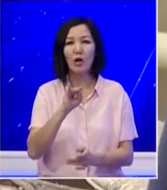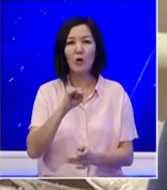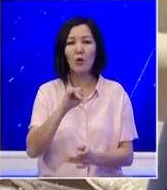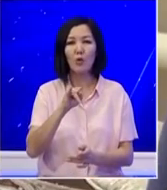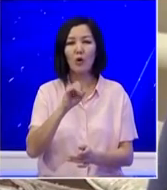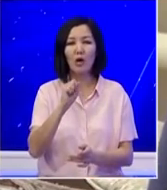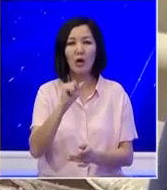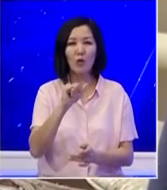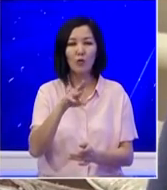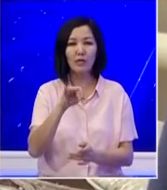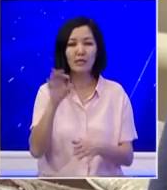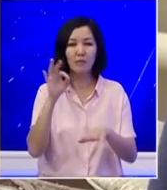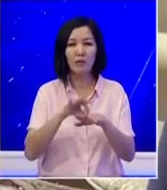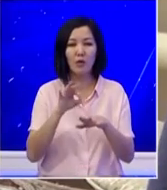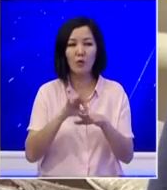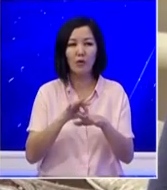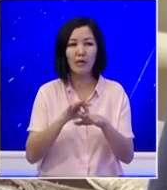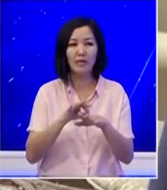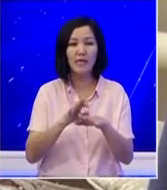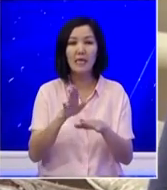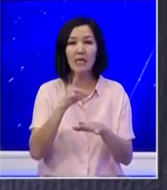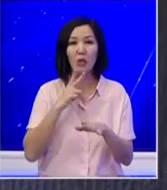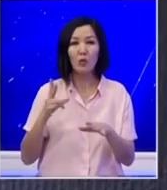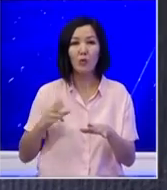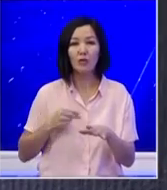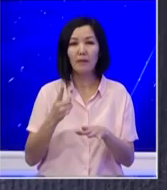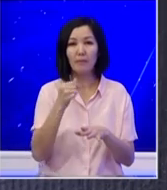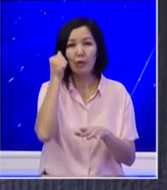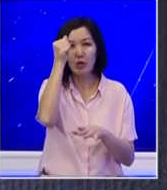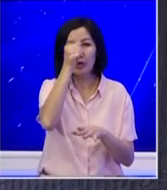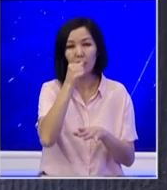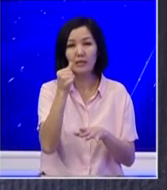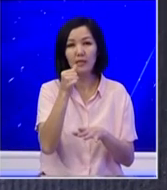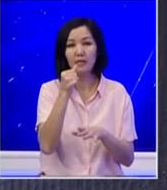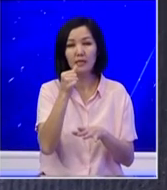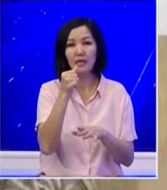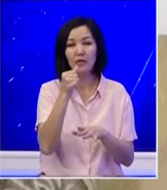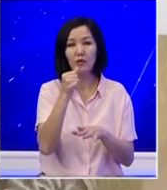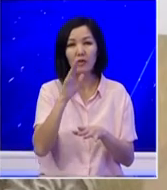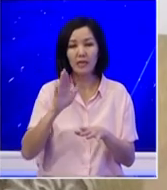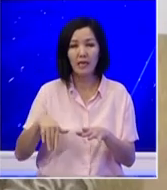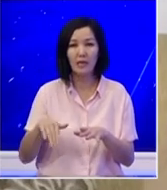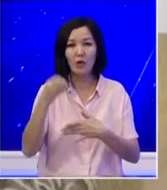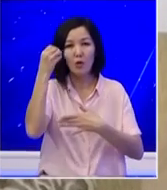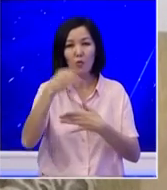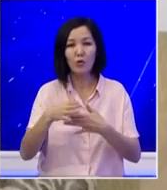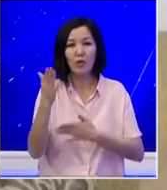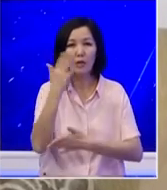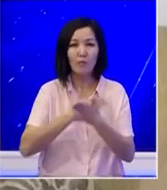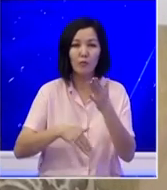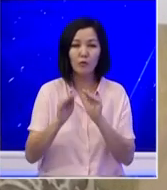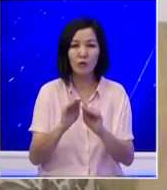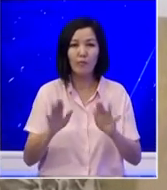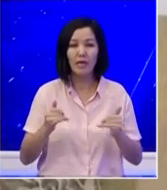шалдыққан Алинаның анасы қызының ерекше бөбек екенін бір жастан асқан шағында байқапты. Кейін аудан орталығында ашылған мүмкіндігі шектеулі